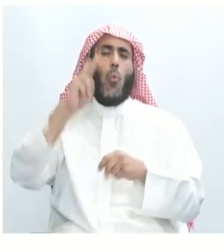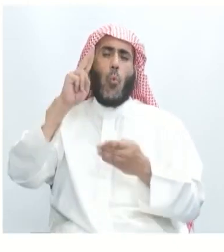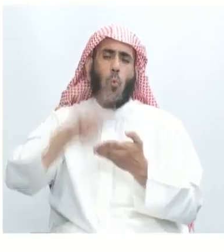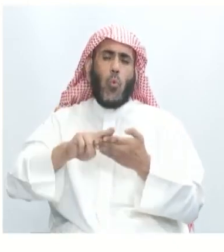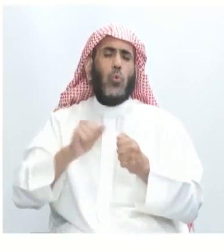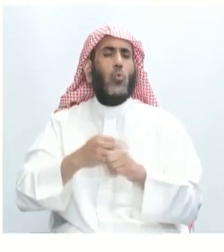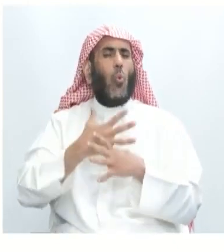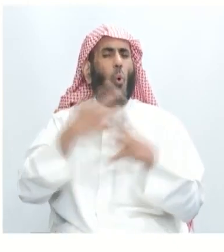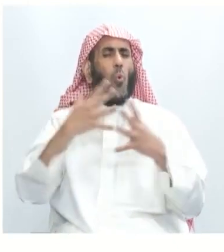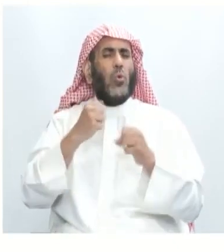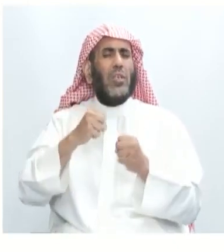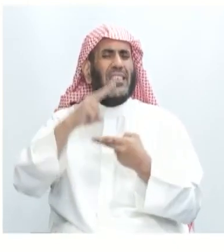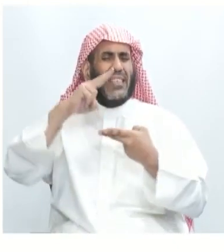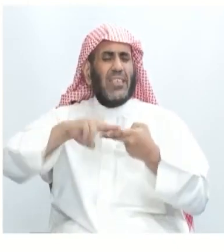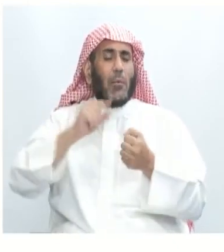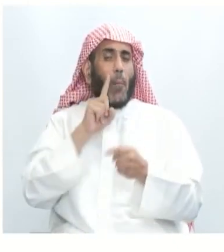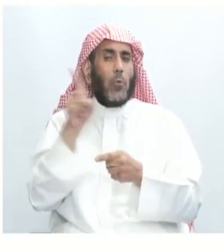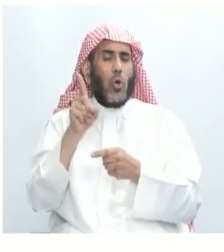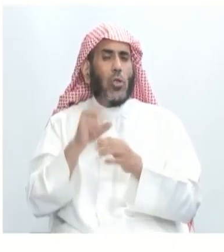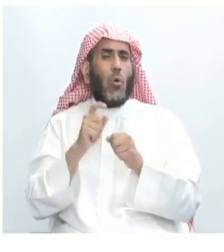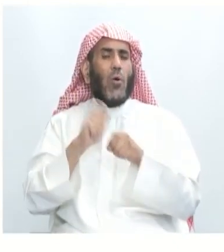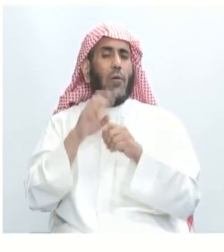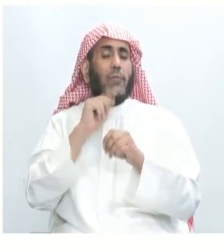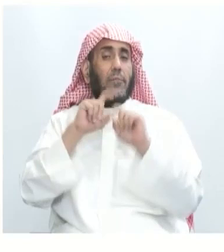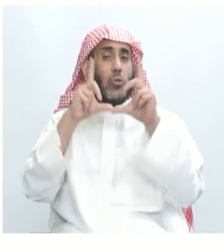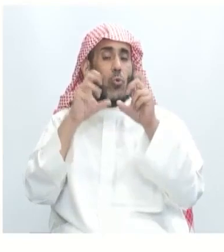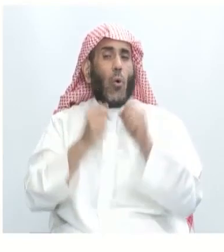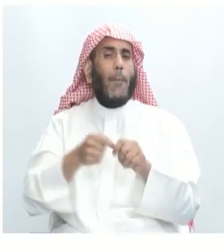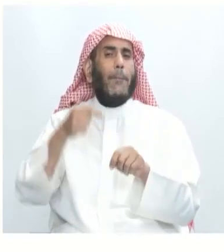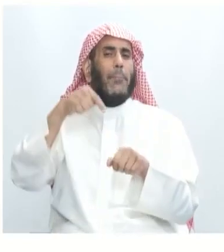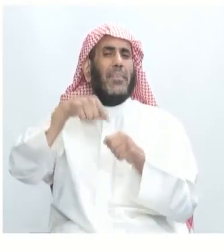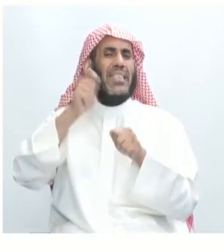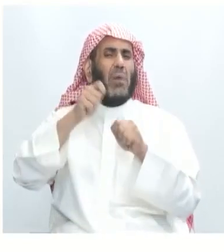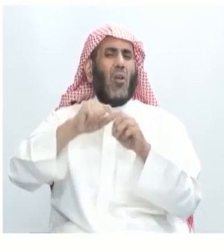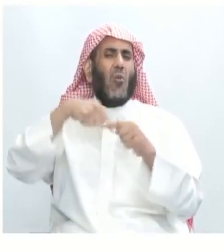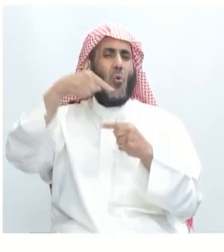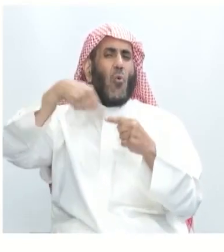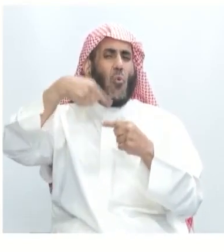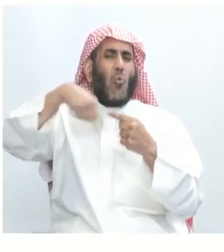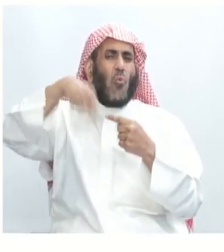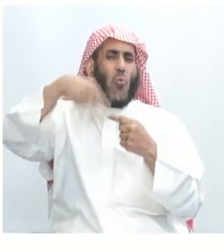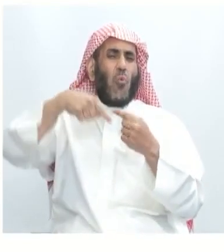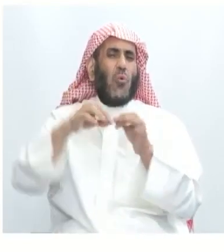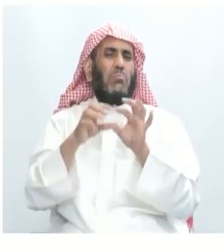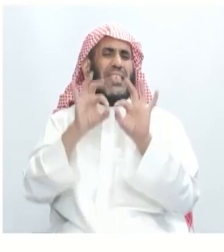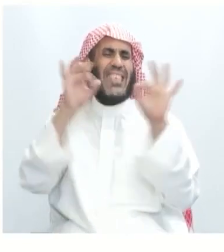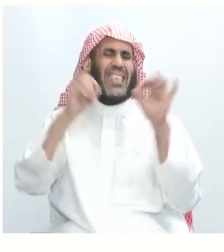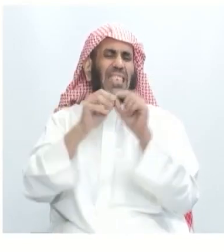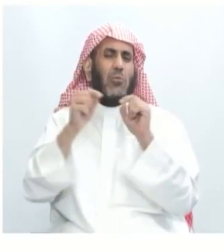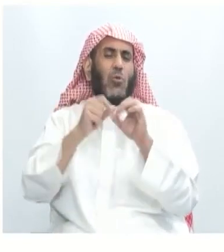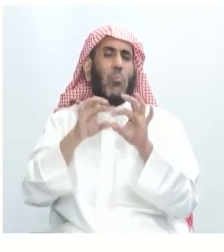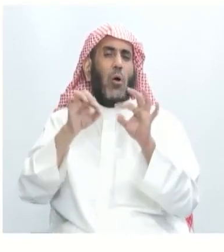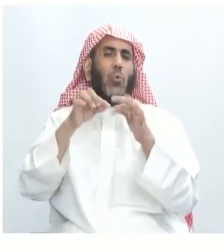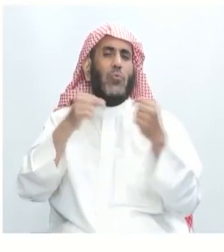جدا حسنا انما شاهده في الصوره هو عباره عن مسمار لف حوله لفات من سلك معزول ثم